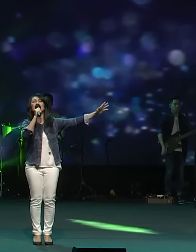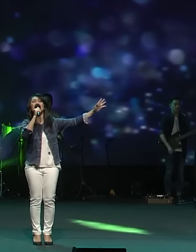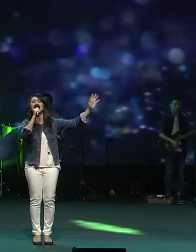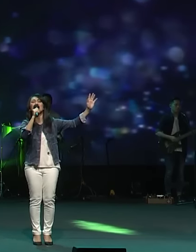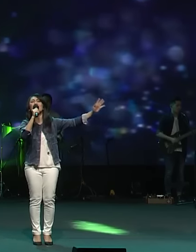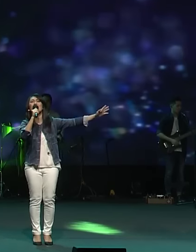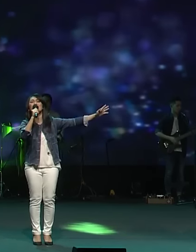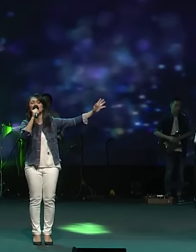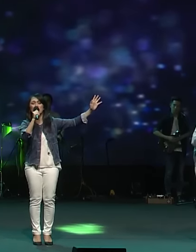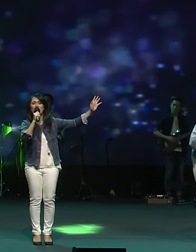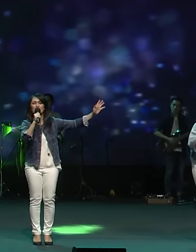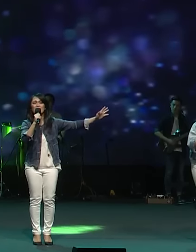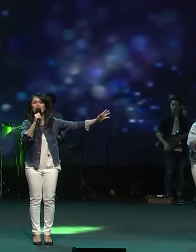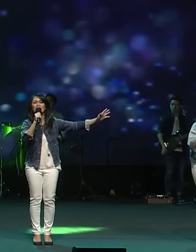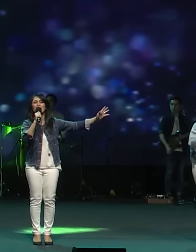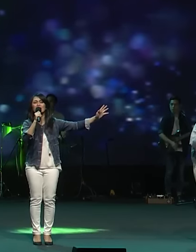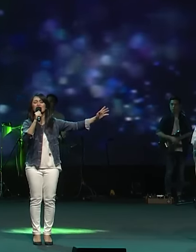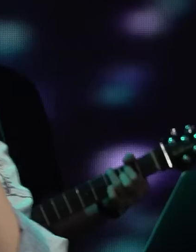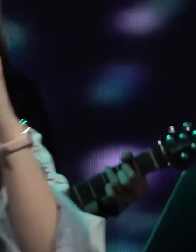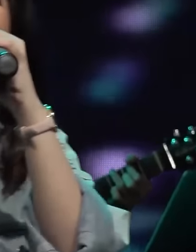pasti terjadi.